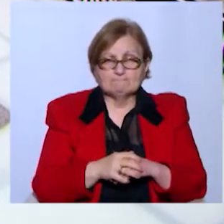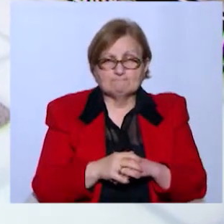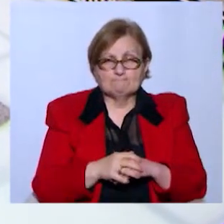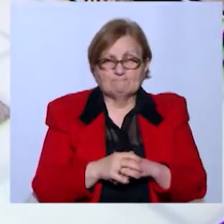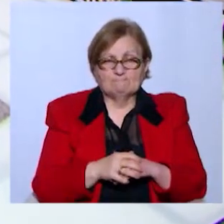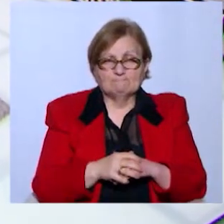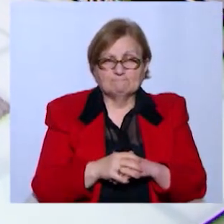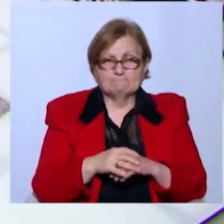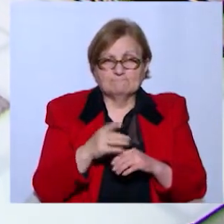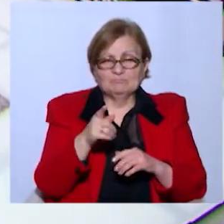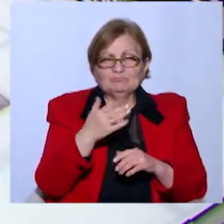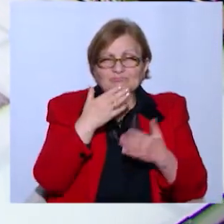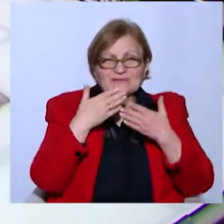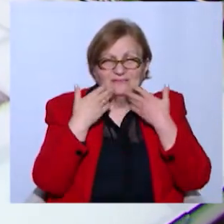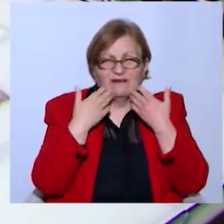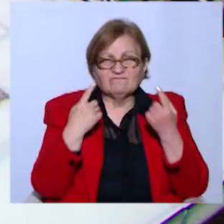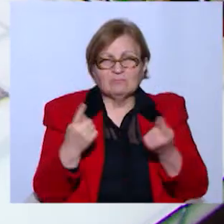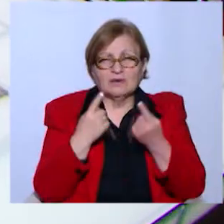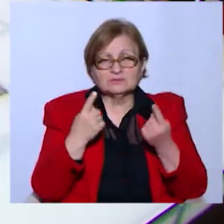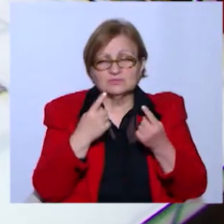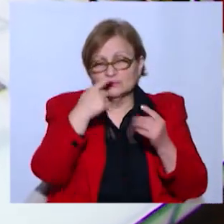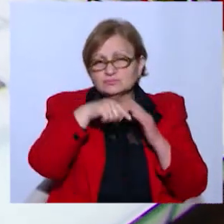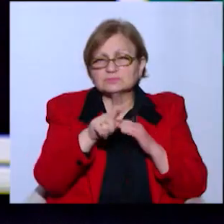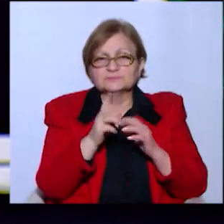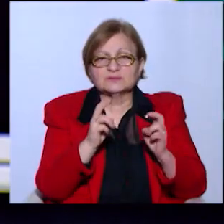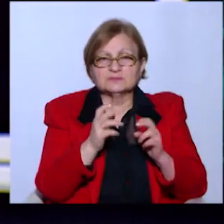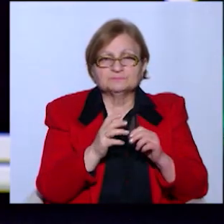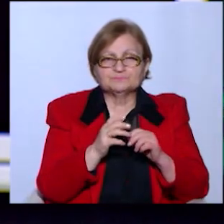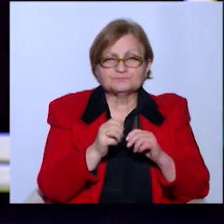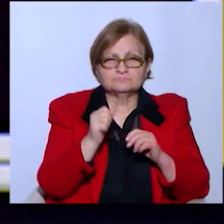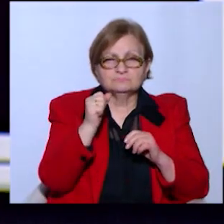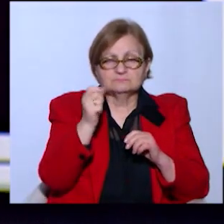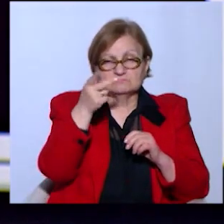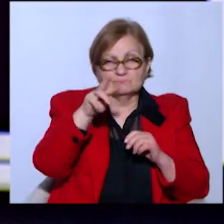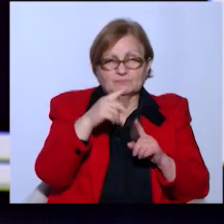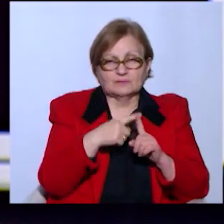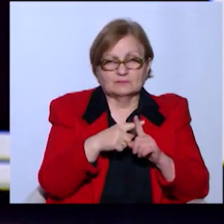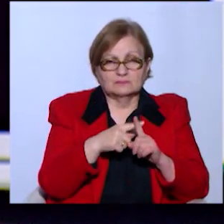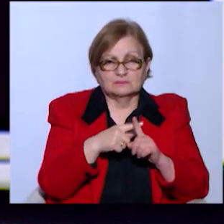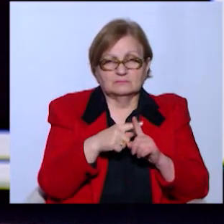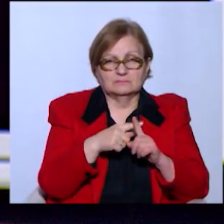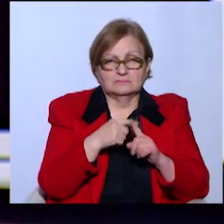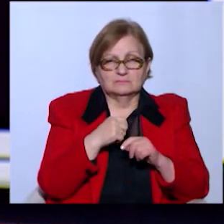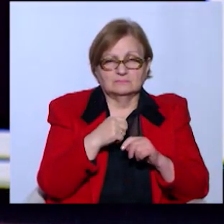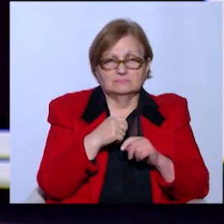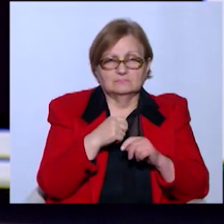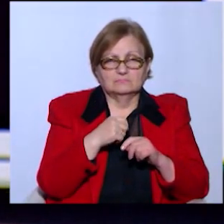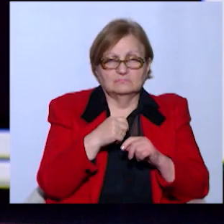მოდით ახლა გავამარტიოთ ეს გამოსახულება და მაშასადამე მიიღება a კვადრატ პლუს a კვადრატს